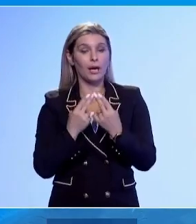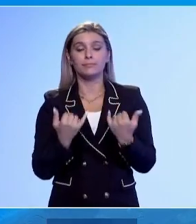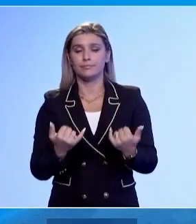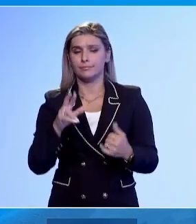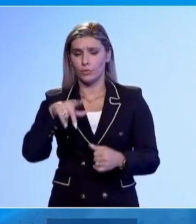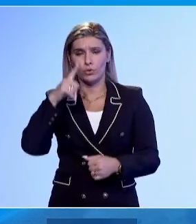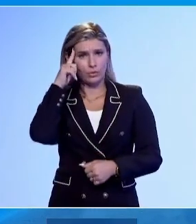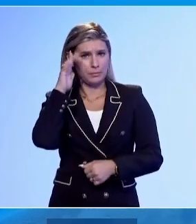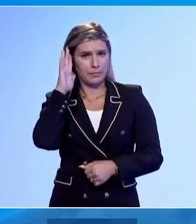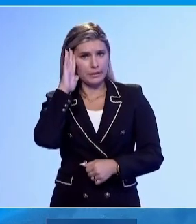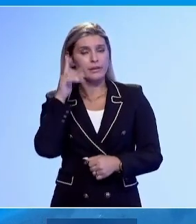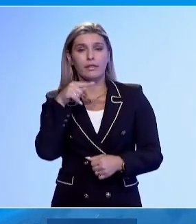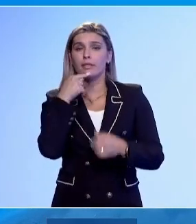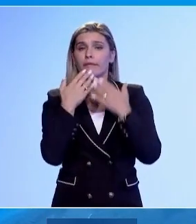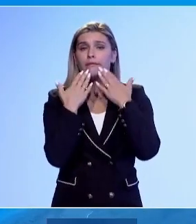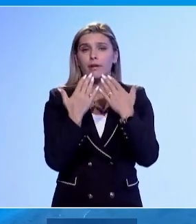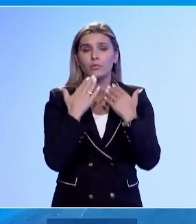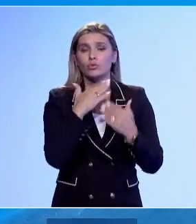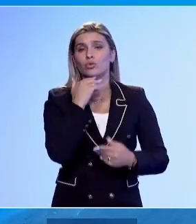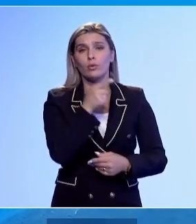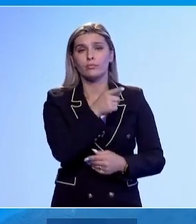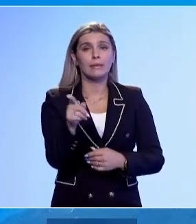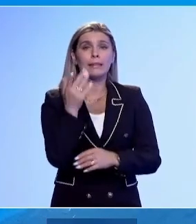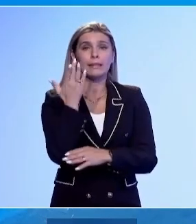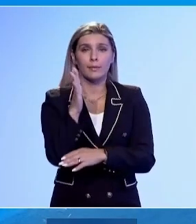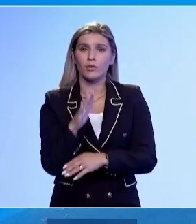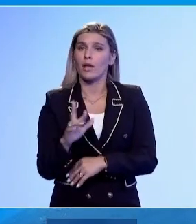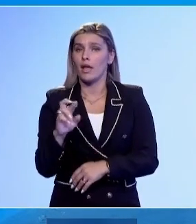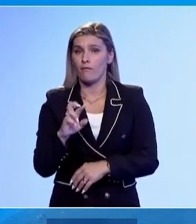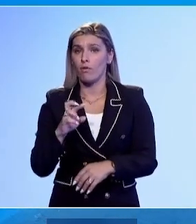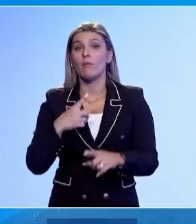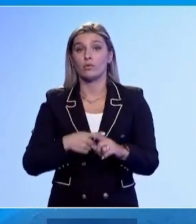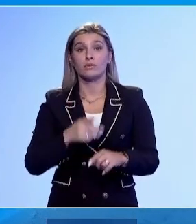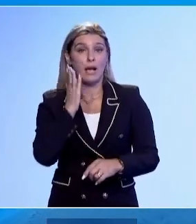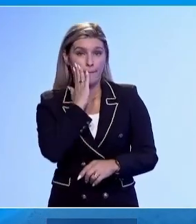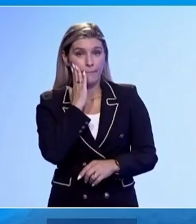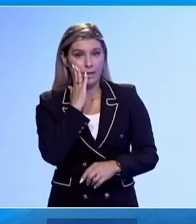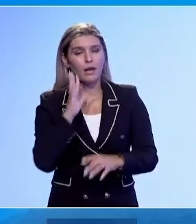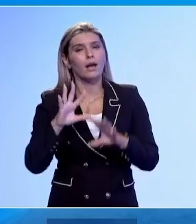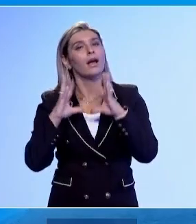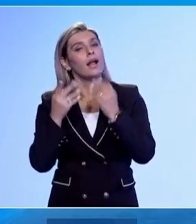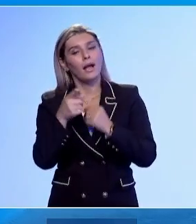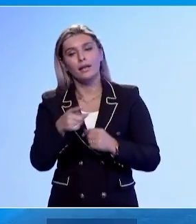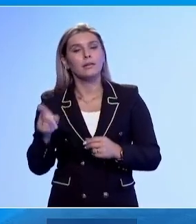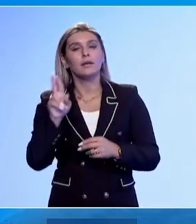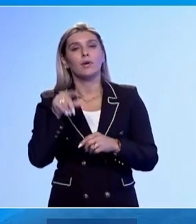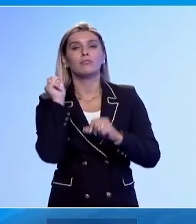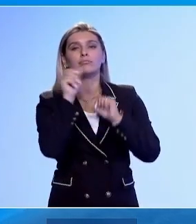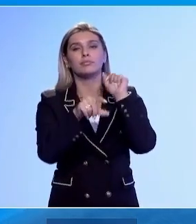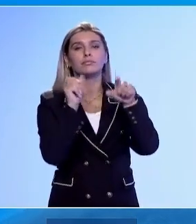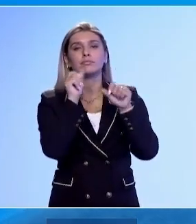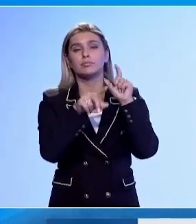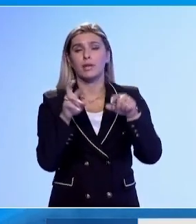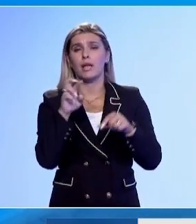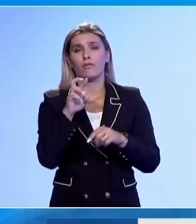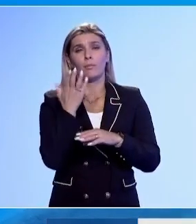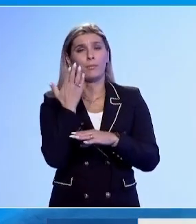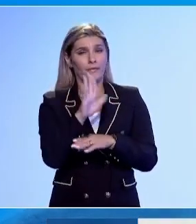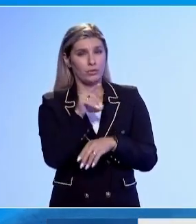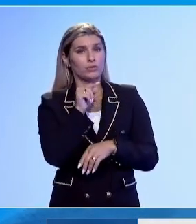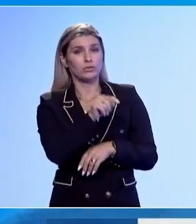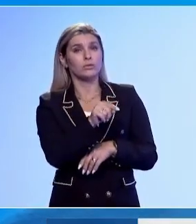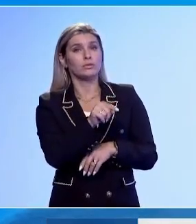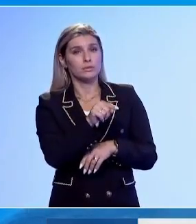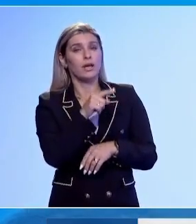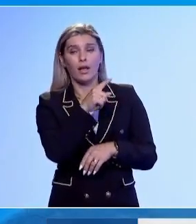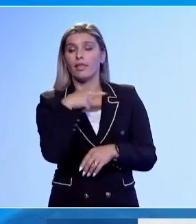ka falendëruar deputetët evropian dhe amerikan, të cilët i kanë dërguar përfaqësuesit të lartë të BE-s Joseph Borrell një letër me anë të